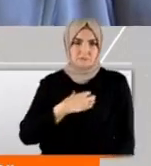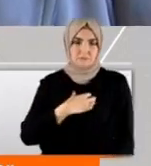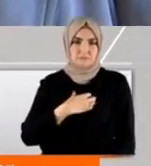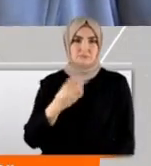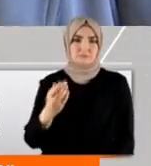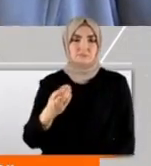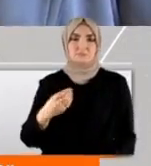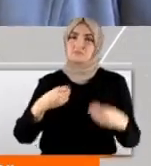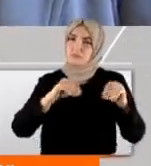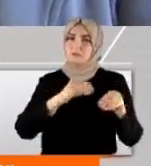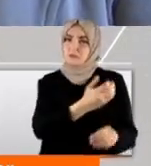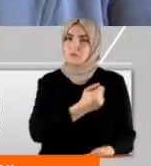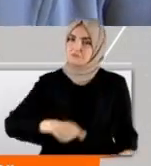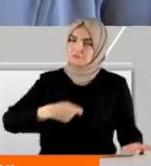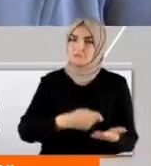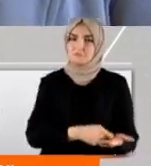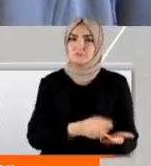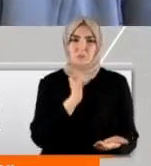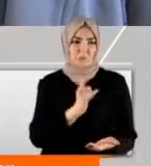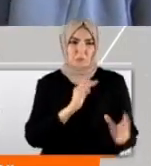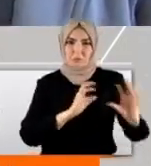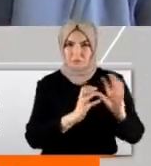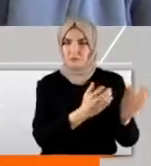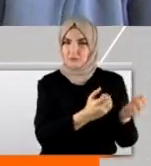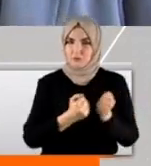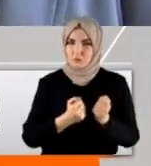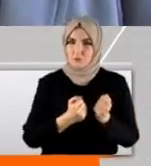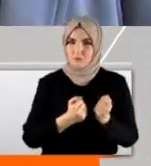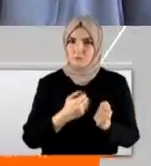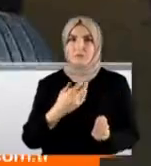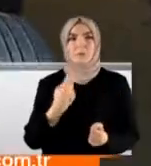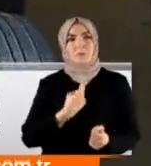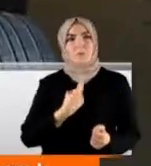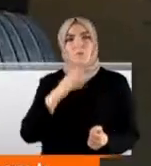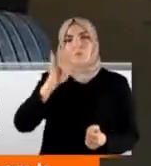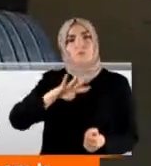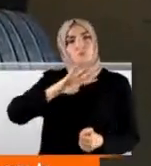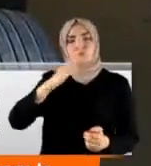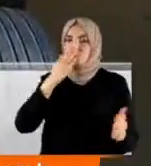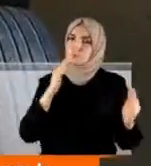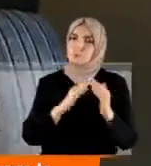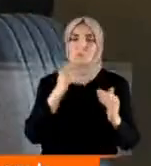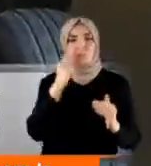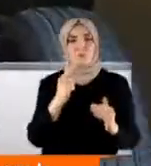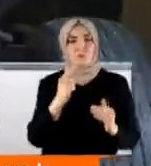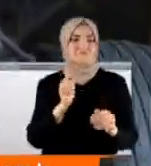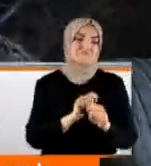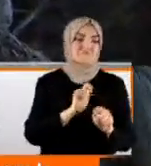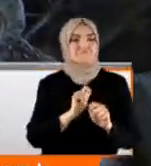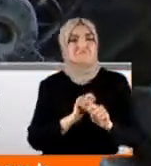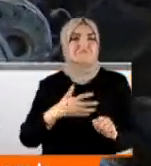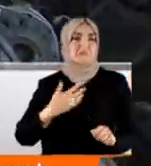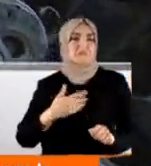alıyorum ve bütçeme uygun olduğu süre içerisinde kafama göre restorasyona başlıyorum. Barış Işınçelik'in unutulmaya yüz tutmuş